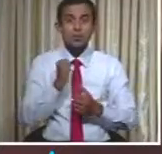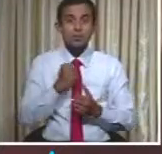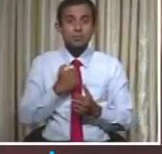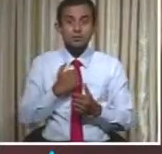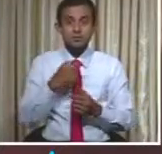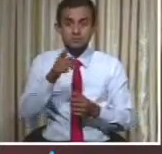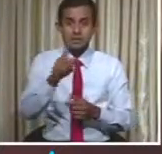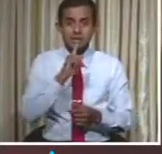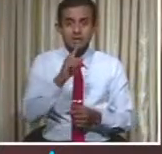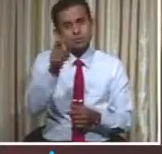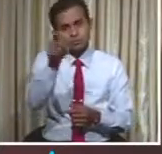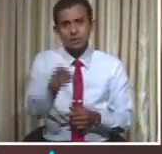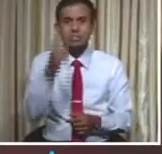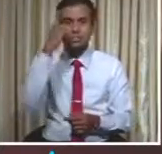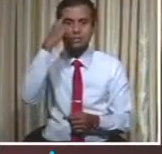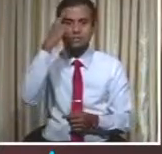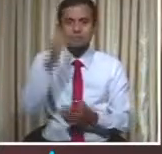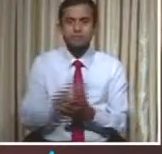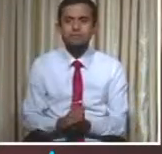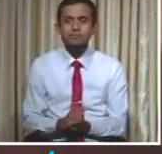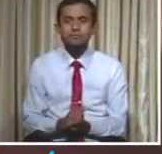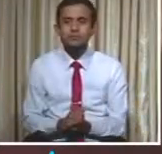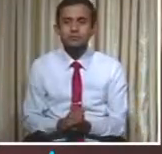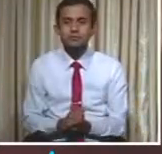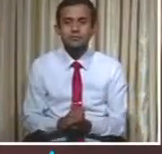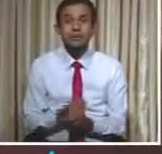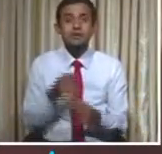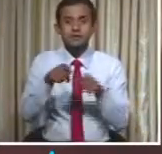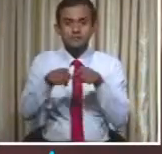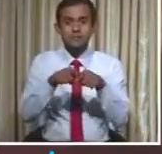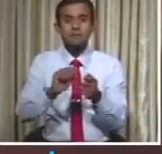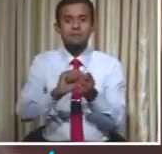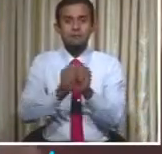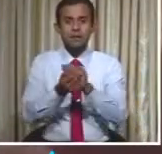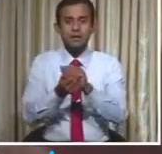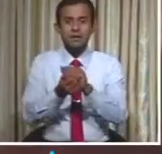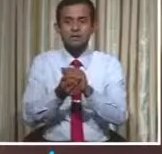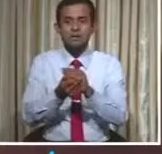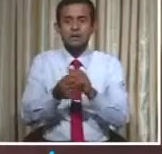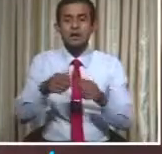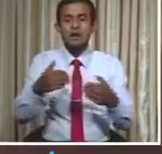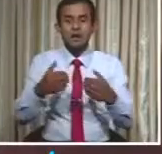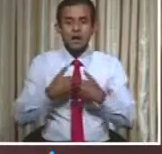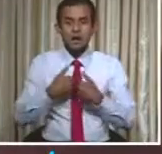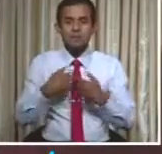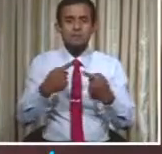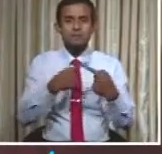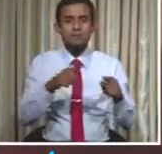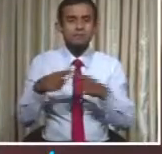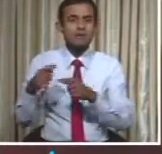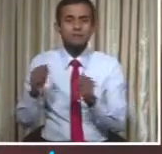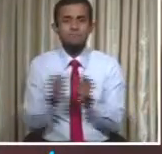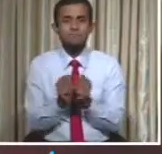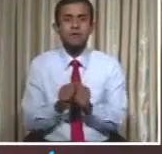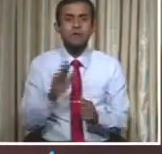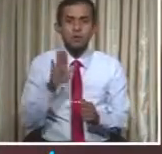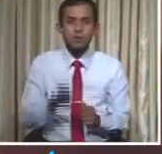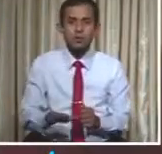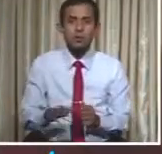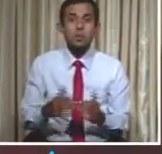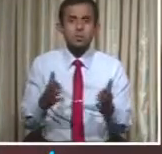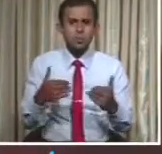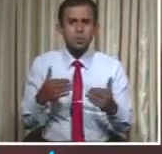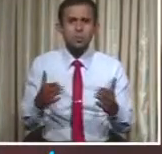කියලා මම කියන්න ඕනේ ඔබතුමා දන්න. එතකොට එහෙම තත්ත්වයන් වෙනස් කරන්න අපි විවිධ ක්‍රියාමාර්ග ගත යුතුයි. දැන්